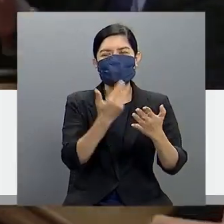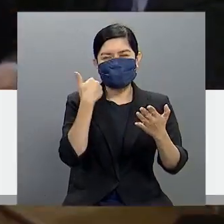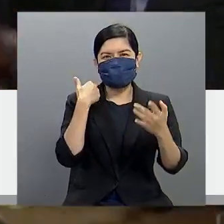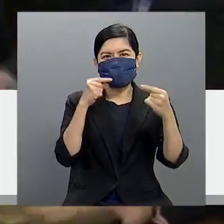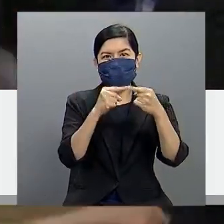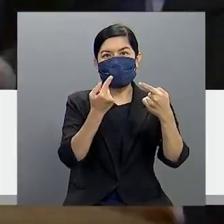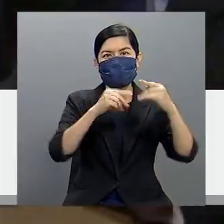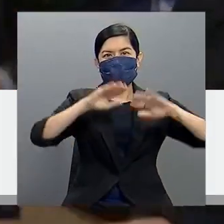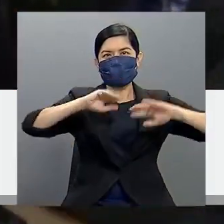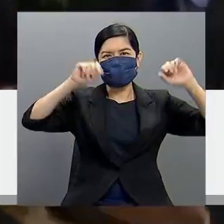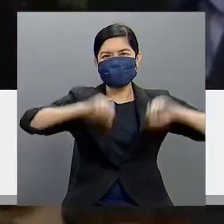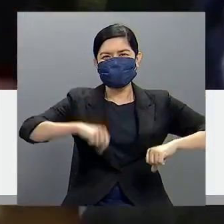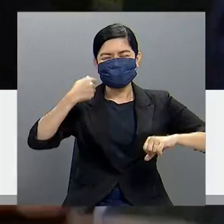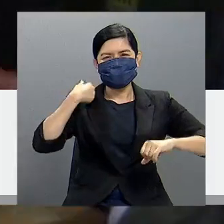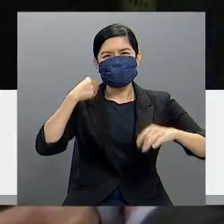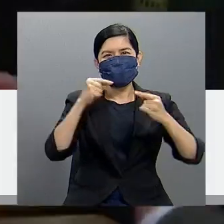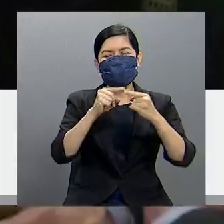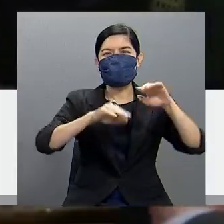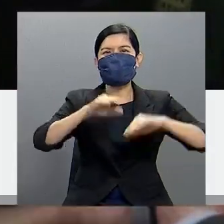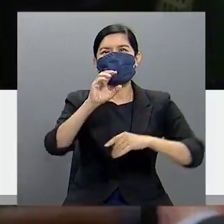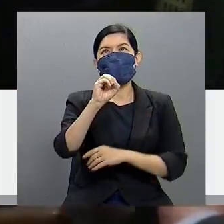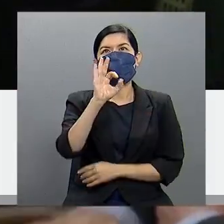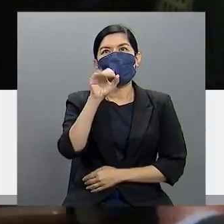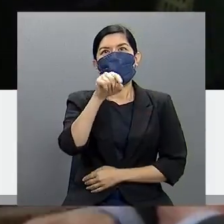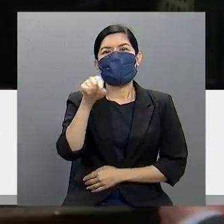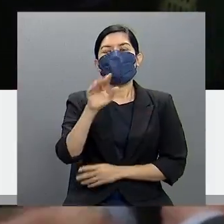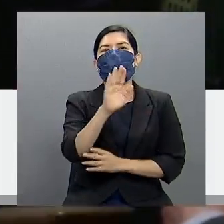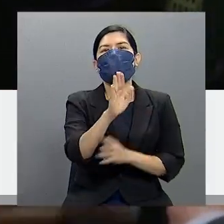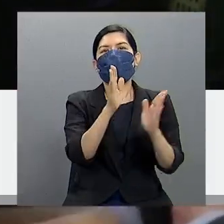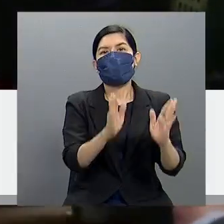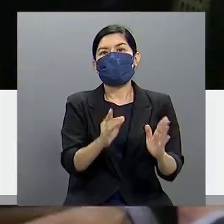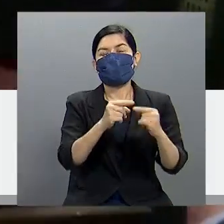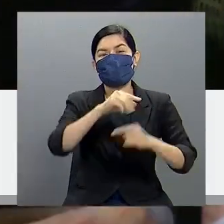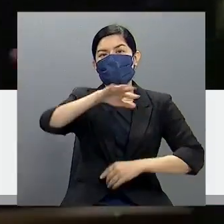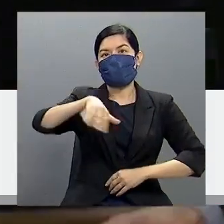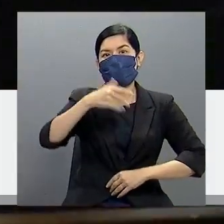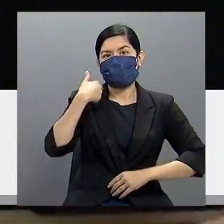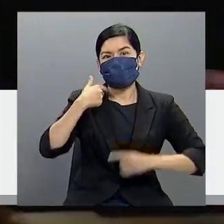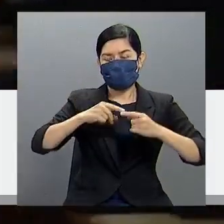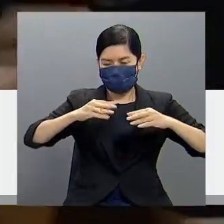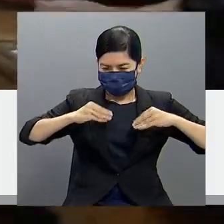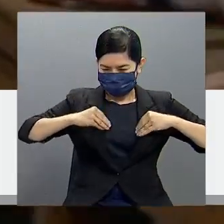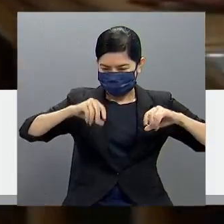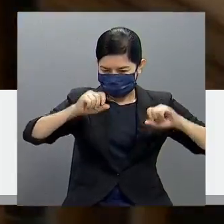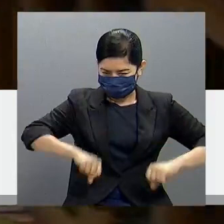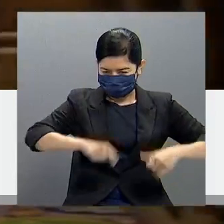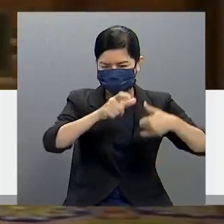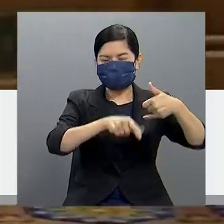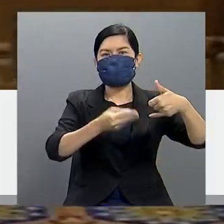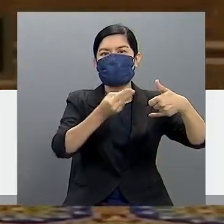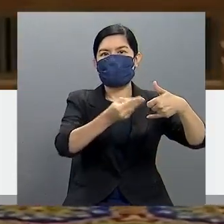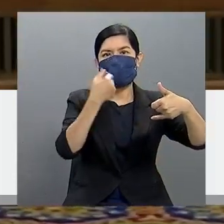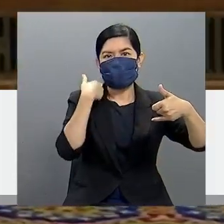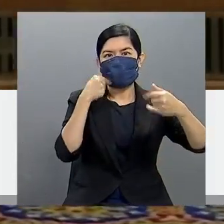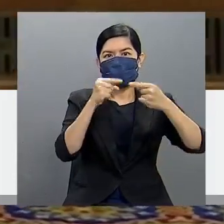148เสียงคิดเป็นร้อยละ59ของผู้ลงคะแนนทั้งหมดไว้วางใจบริส จอห์นสันให้ทำหน้าที่เป็นผู้นำพรรคและนาย